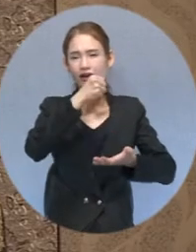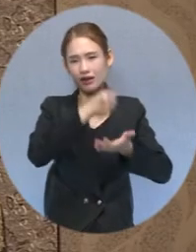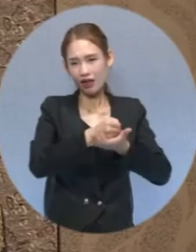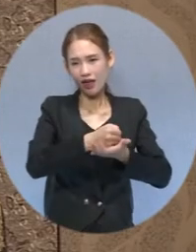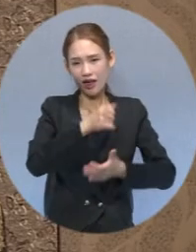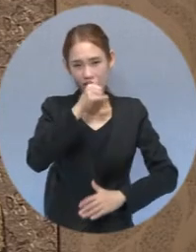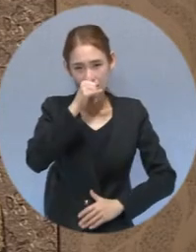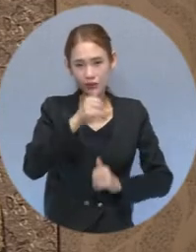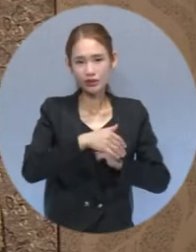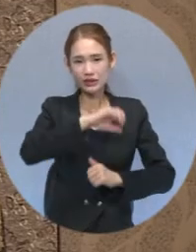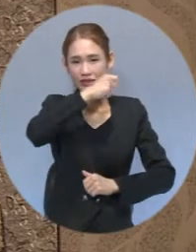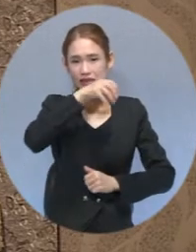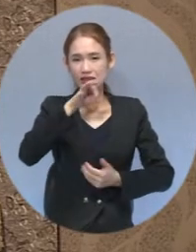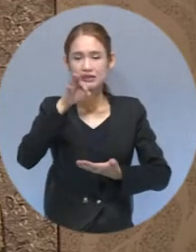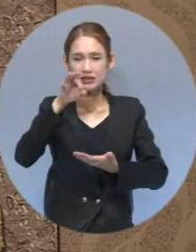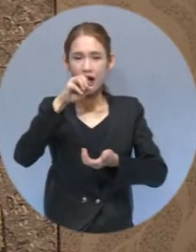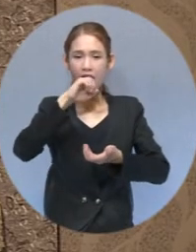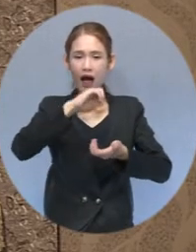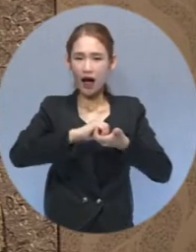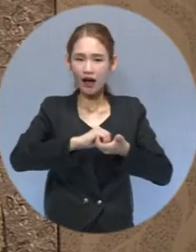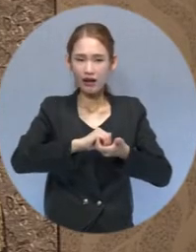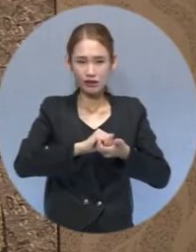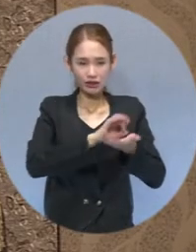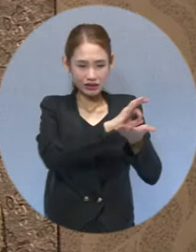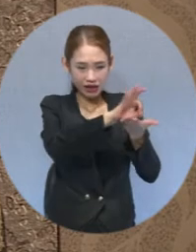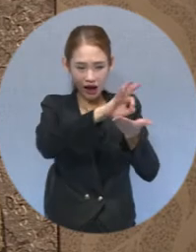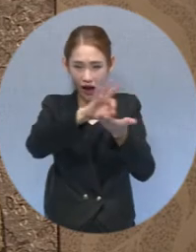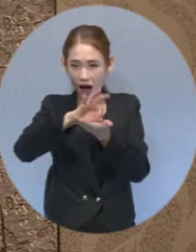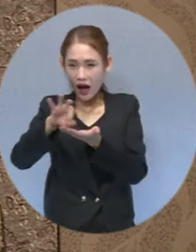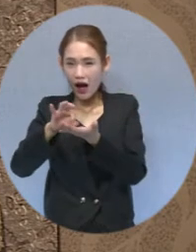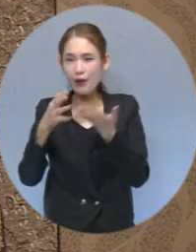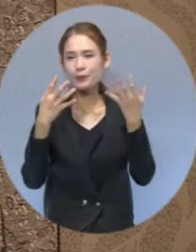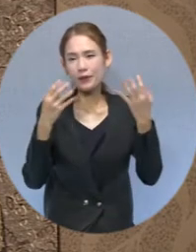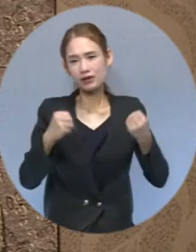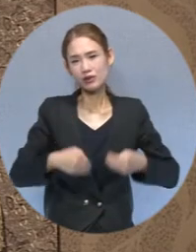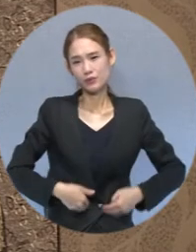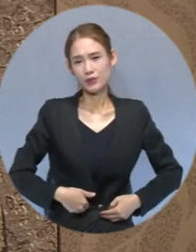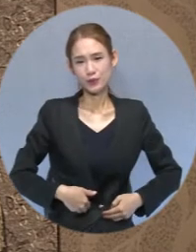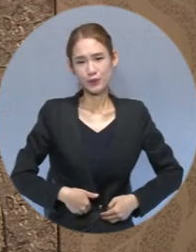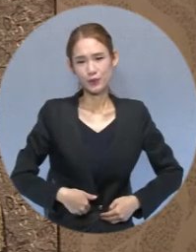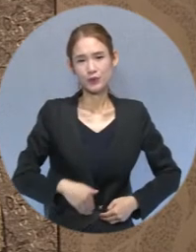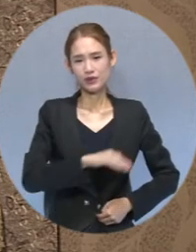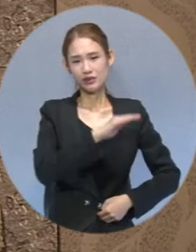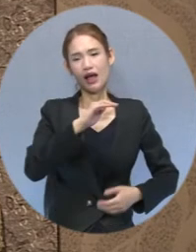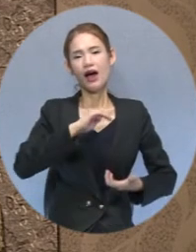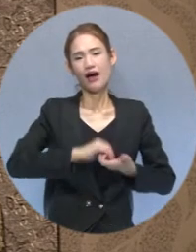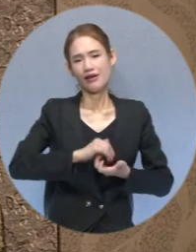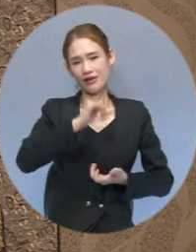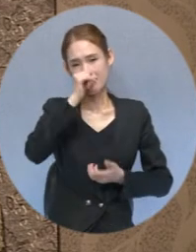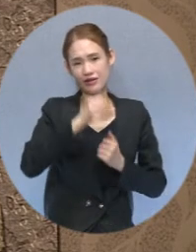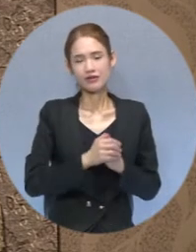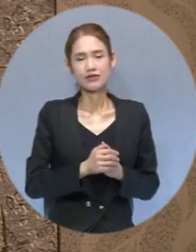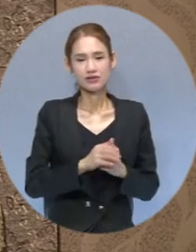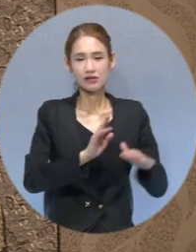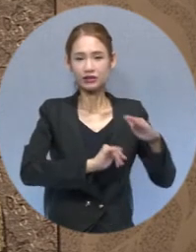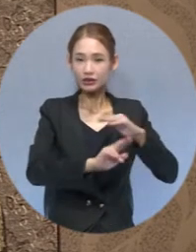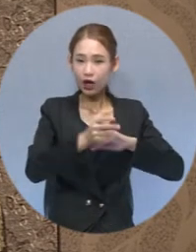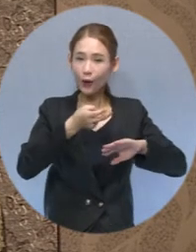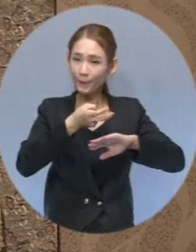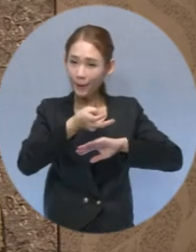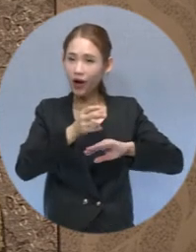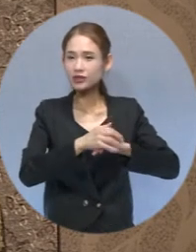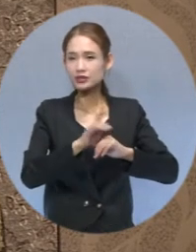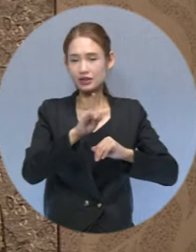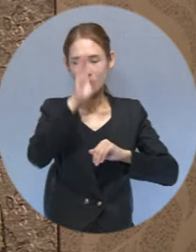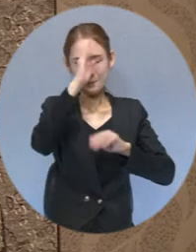또 써야 될 돈들은 많고 그런 부분들에 대한 한계가 있습니다. 저희가 지하철하고 뭐 버스